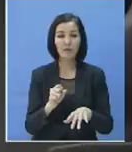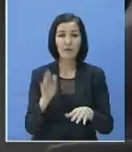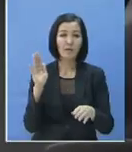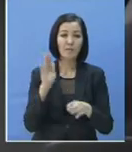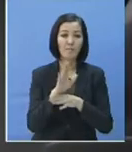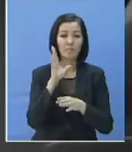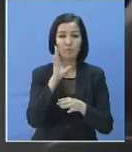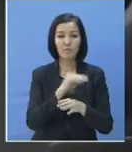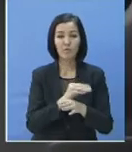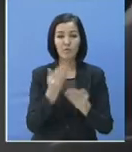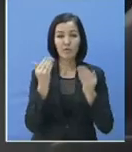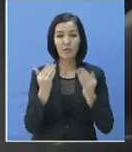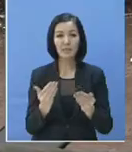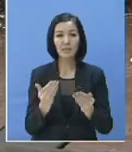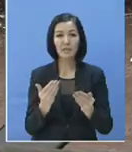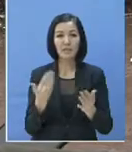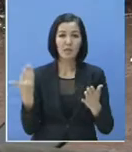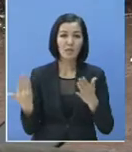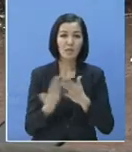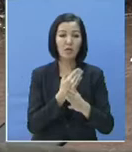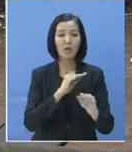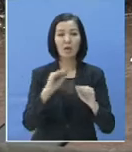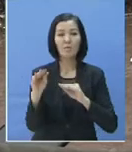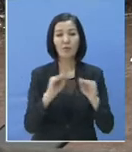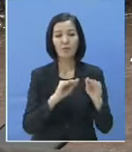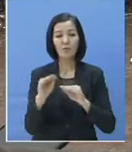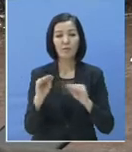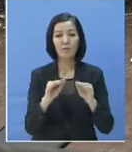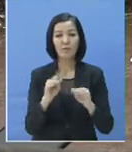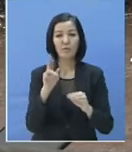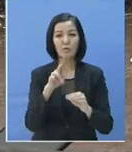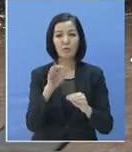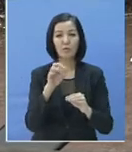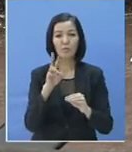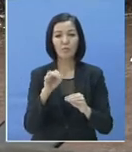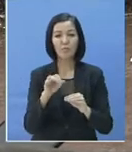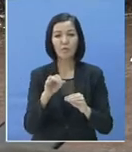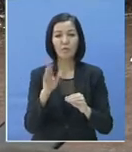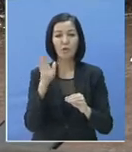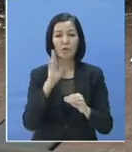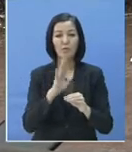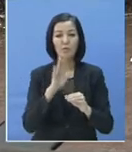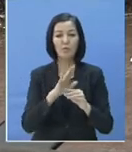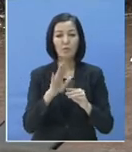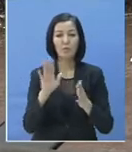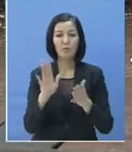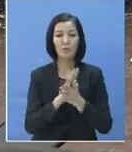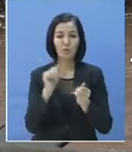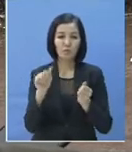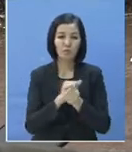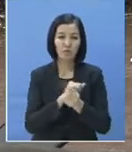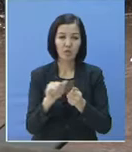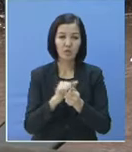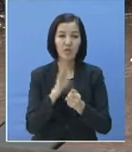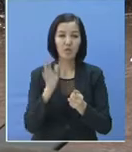береді. Қазір біз жаңа оборудование әкеп, сол жомды сушить етіп, пакетирование жасаймыз. Сондай